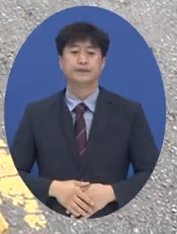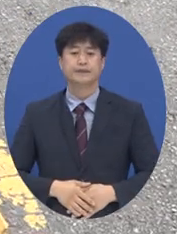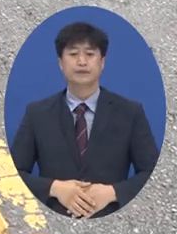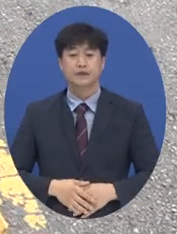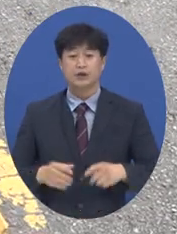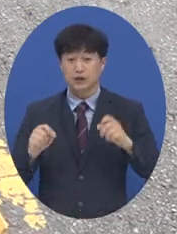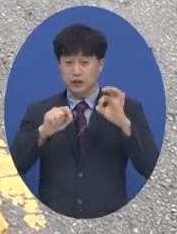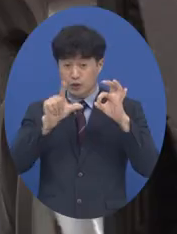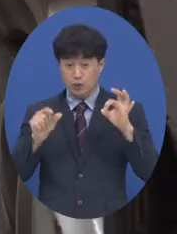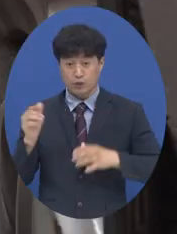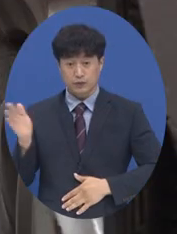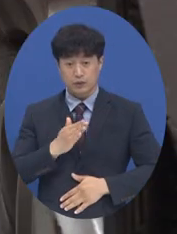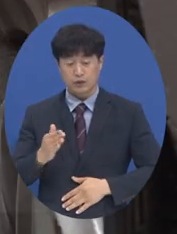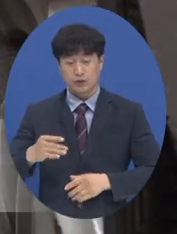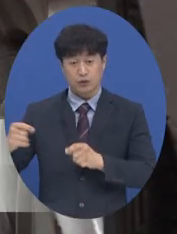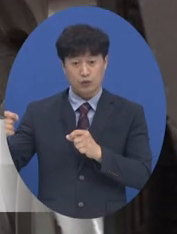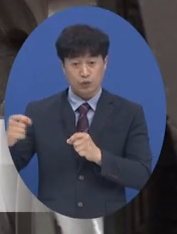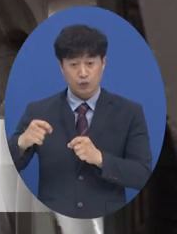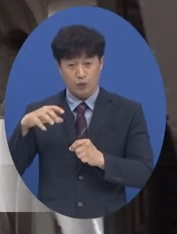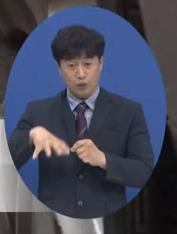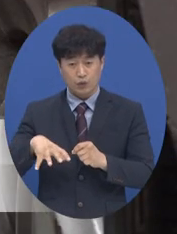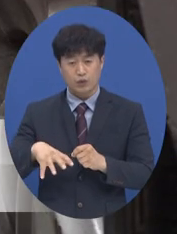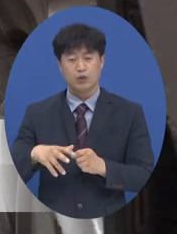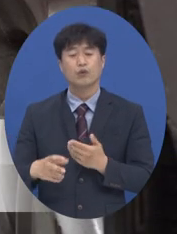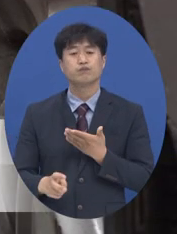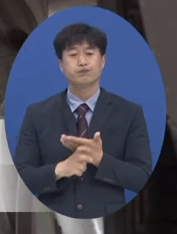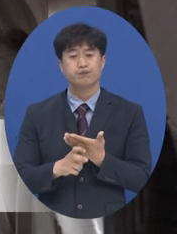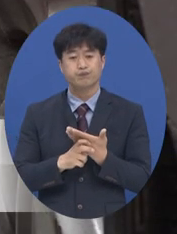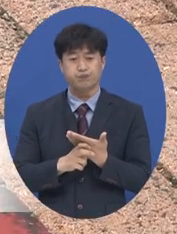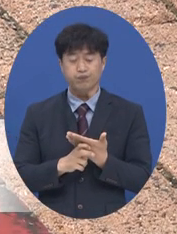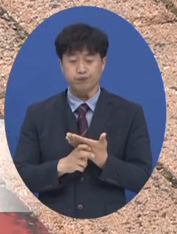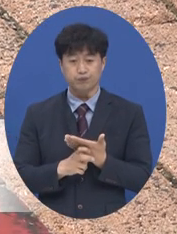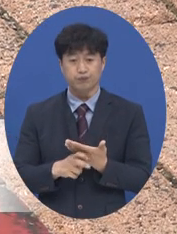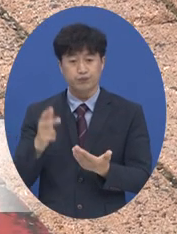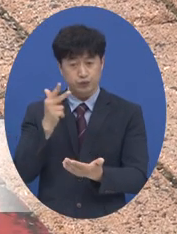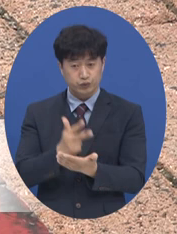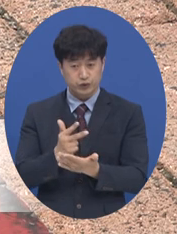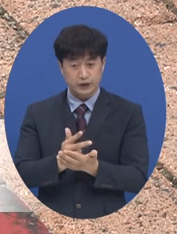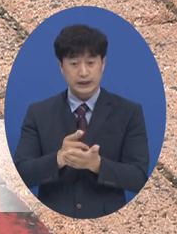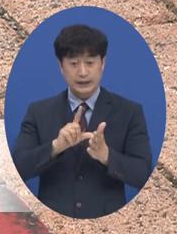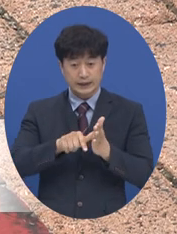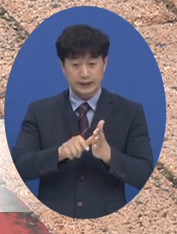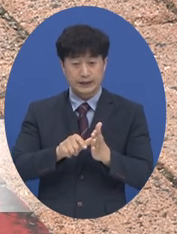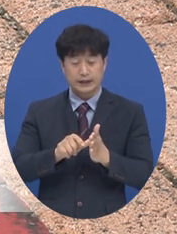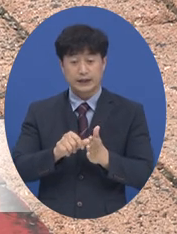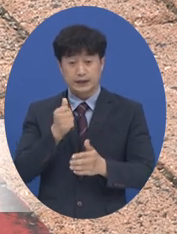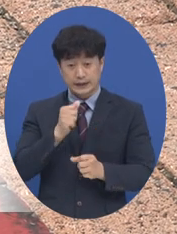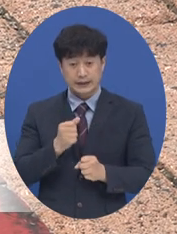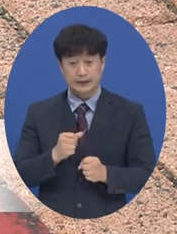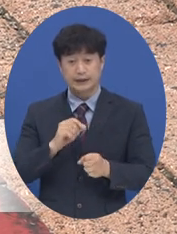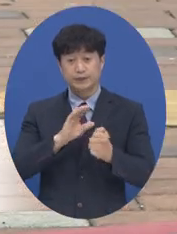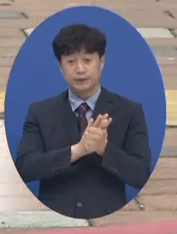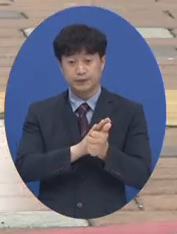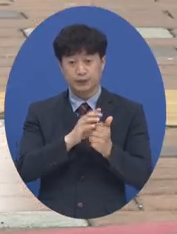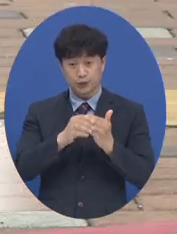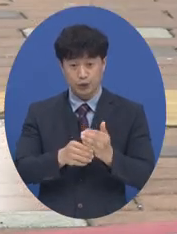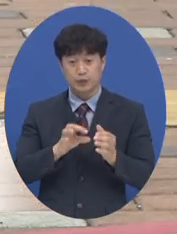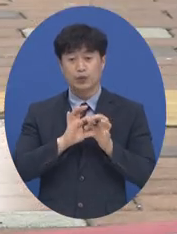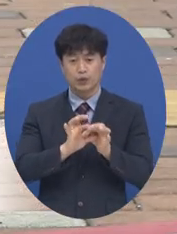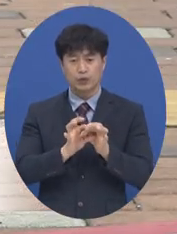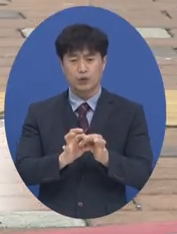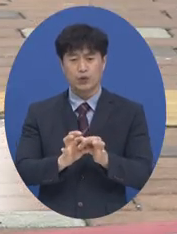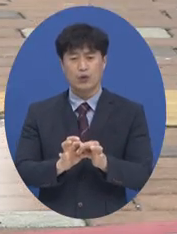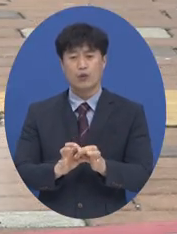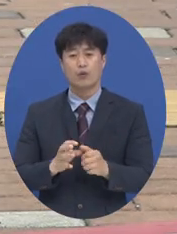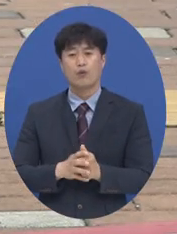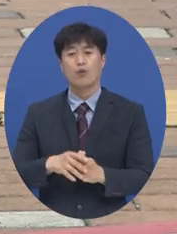오는 10월부터는 소화전 인근 주정차 금지구역 실시간 알림 서비스 기능을 통해 소화전을 비롯한 소방시설 5m 이내